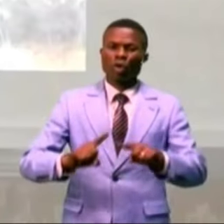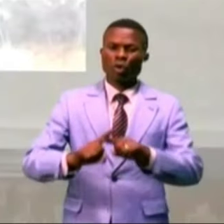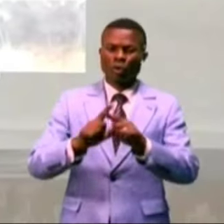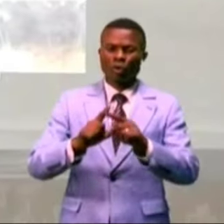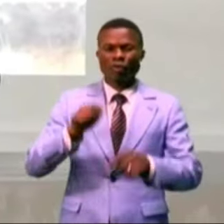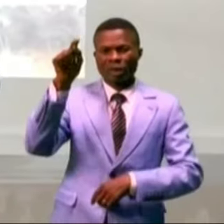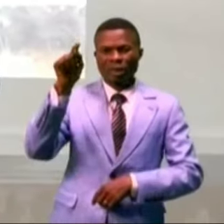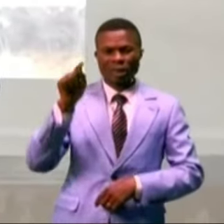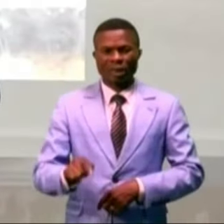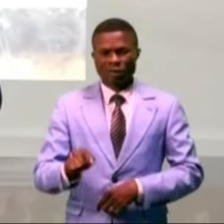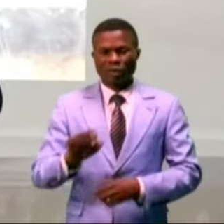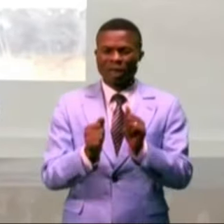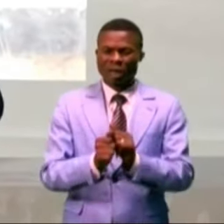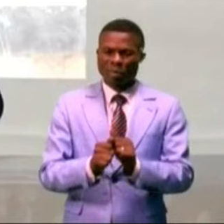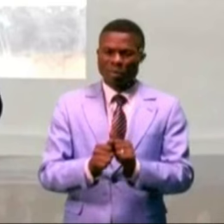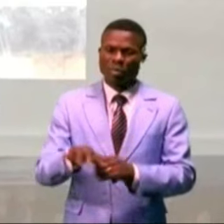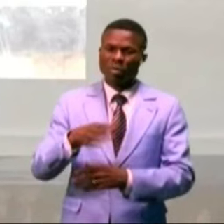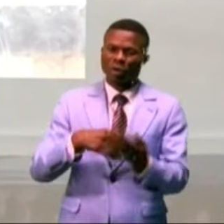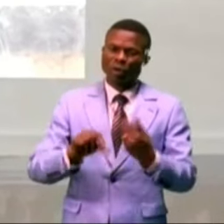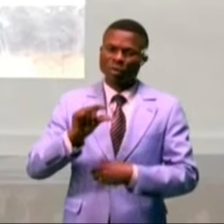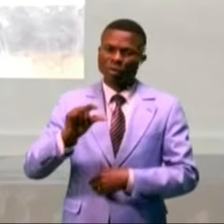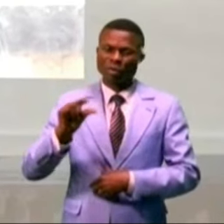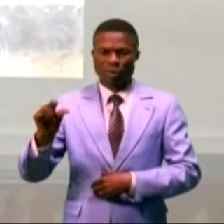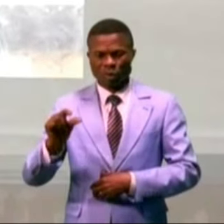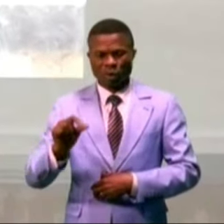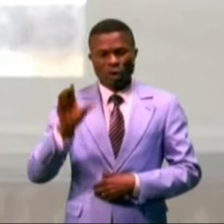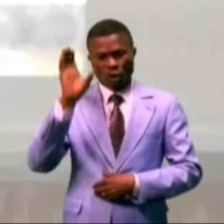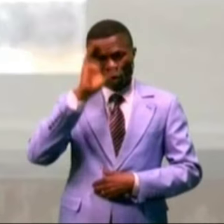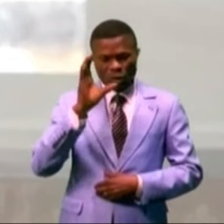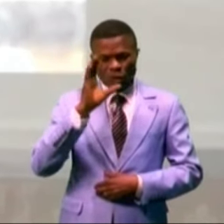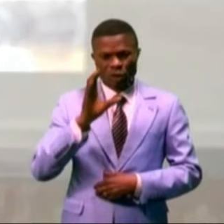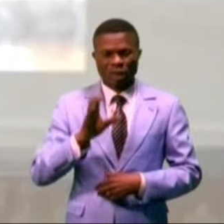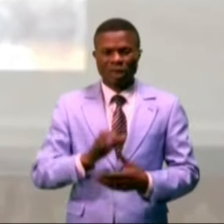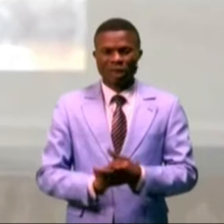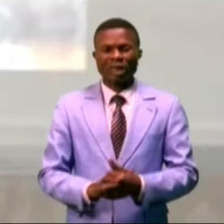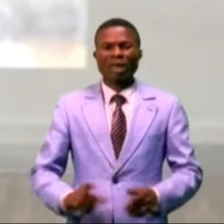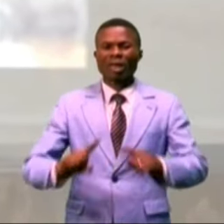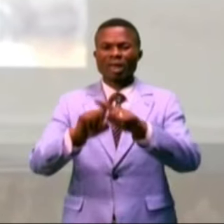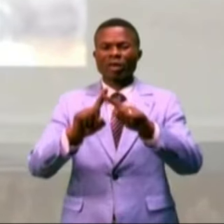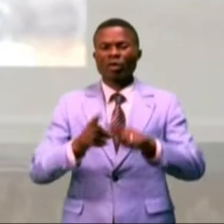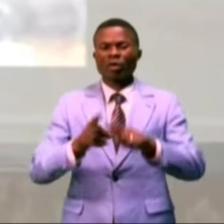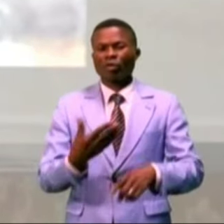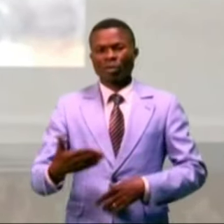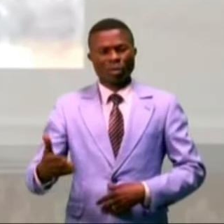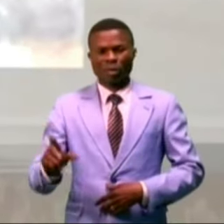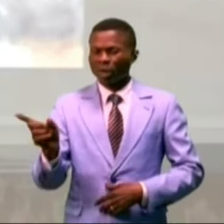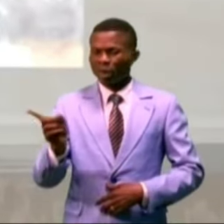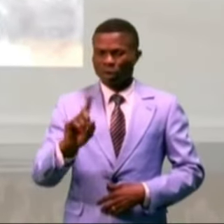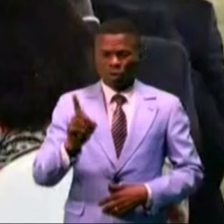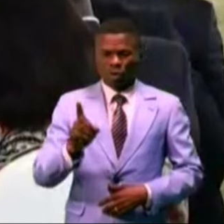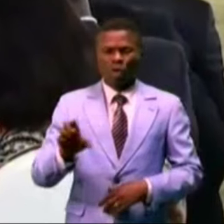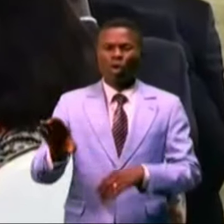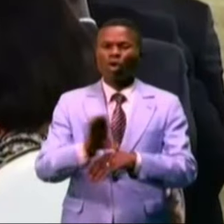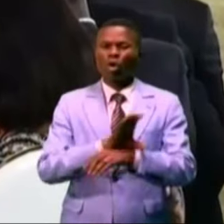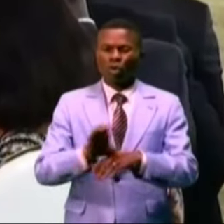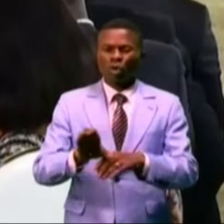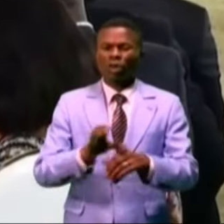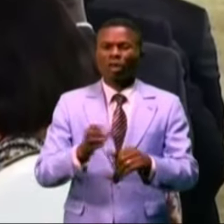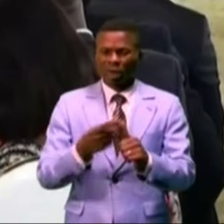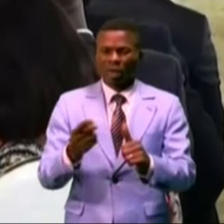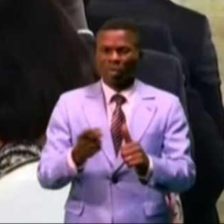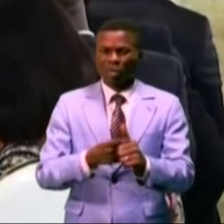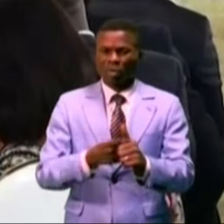divisions, nous regardons qu'à notre nombril, sans vraiment nous préoccuper de